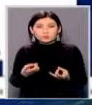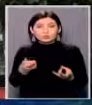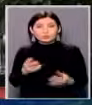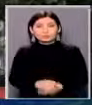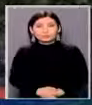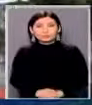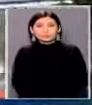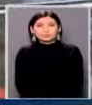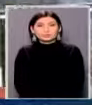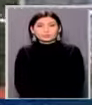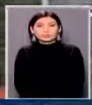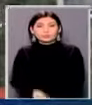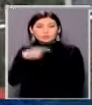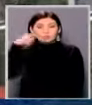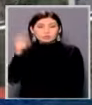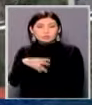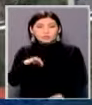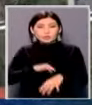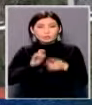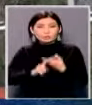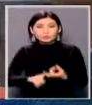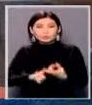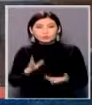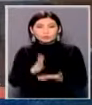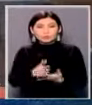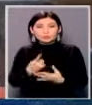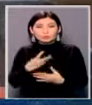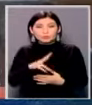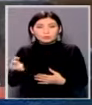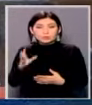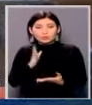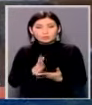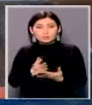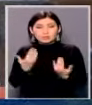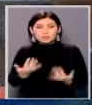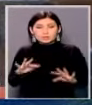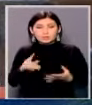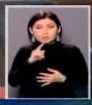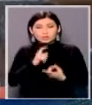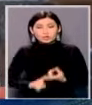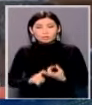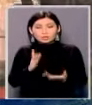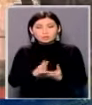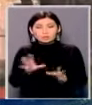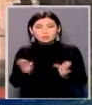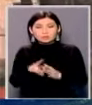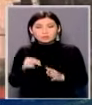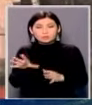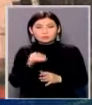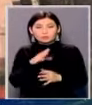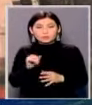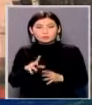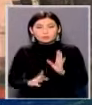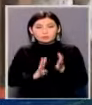көшкен. Украинада коронавирус жұқтырғандар 1,5 миллионнан асты. Ахуалдың қиындауына байланысты Киевте сәуірдің